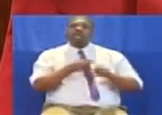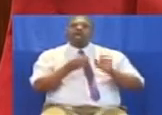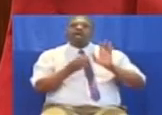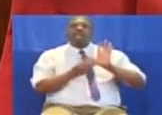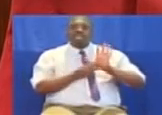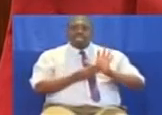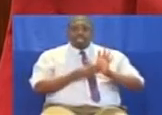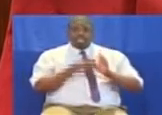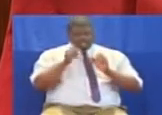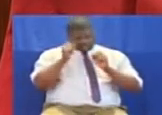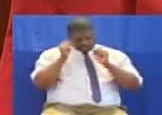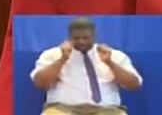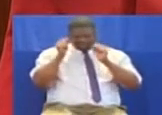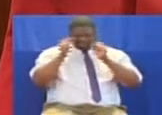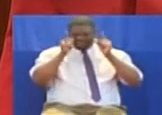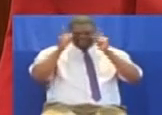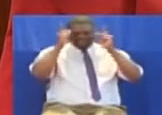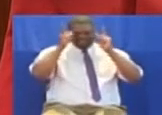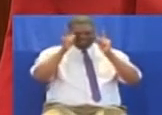kusali.